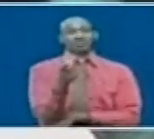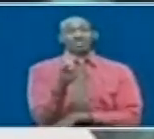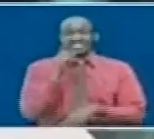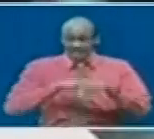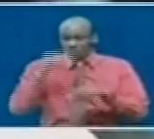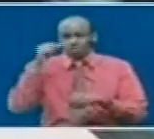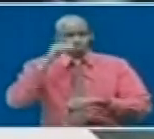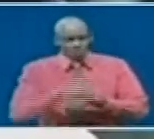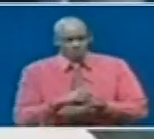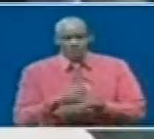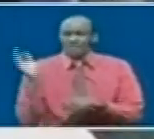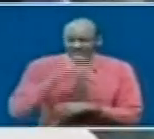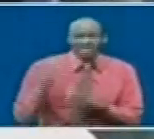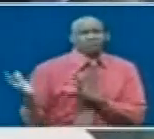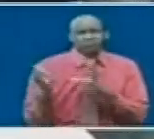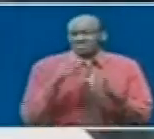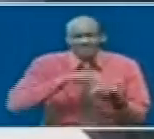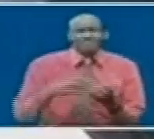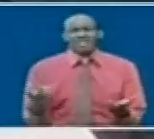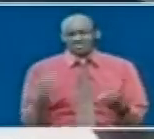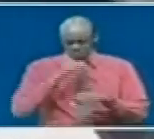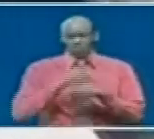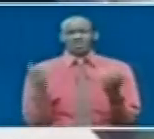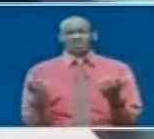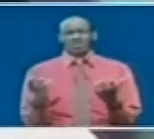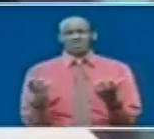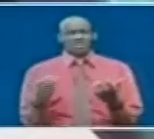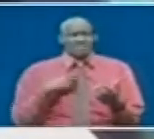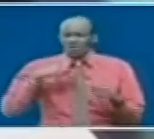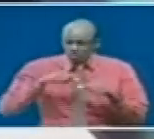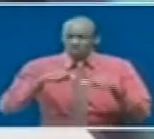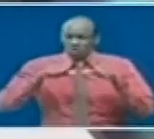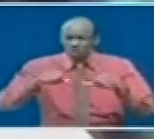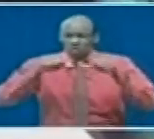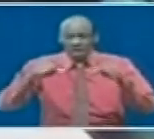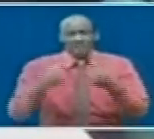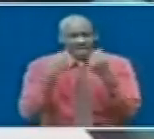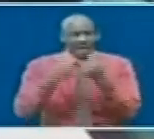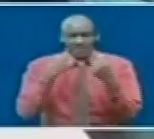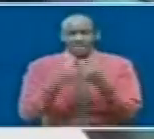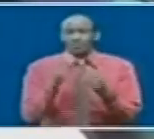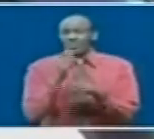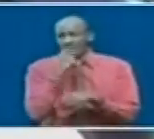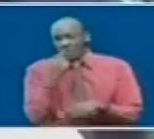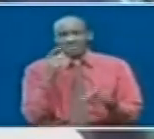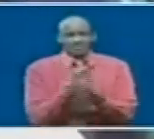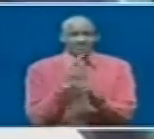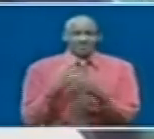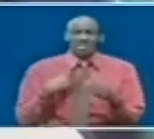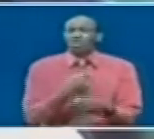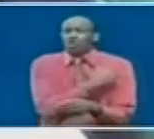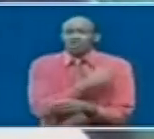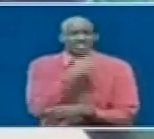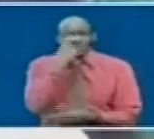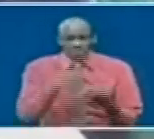shuleni, tena amerudisha kibebwa, ati alianguka tena huko shuleni. Sasa ikaendelea tu hivyo, na tukaendelea tu na matibabu ya malaria kwa sababu daktari